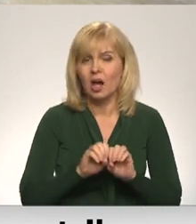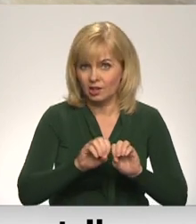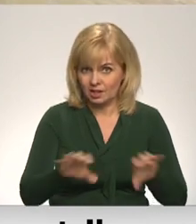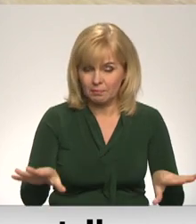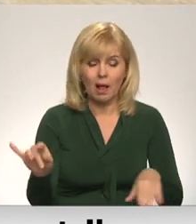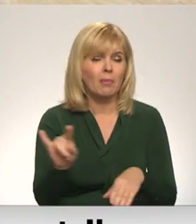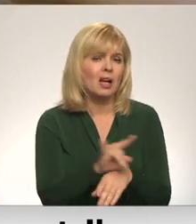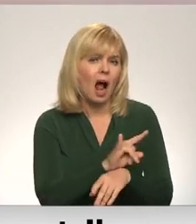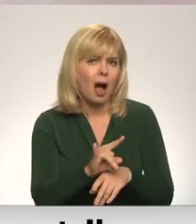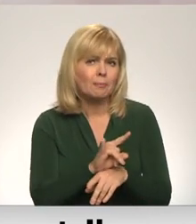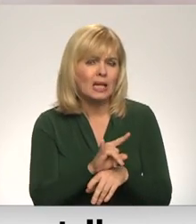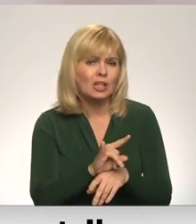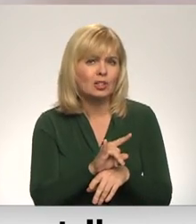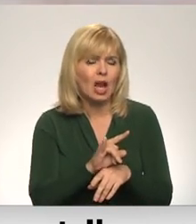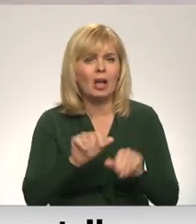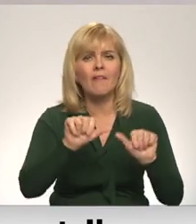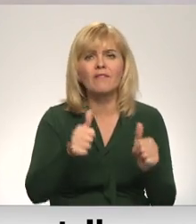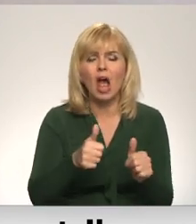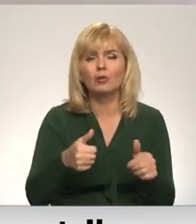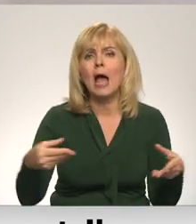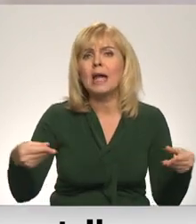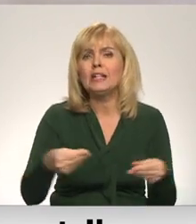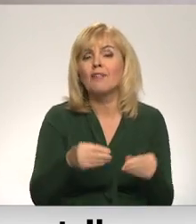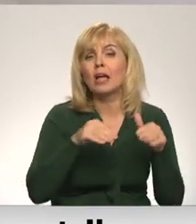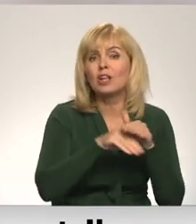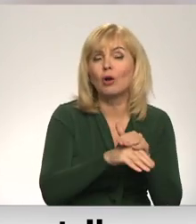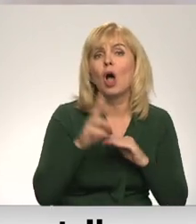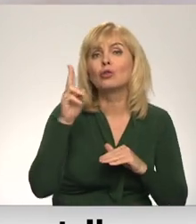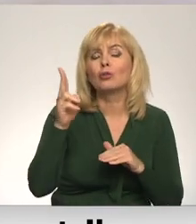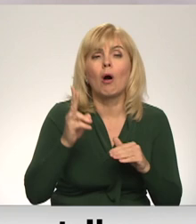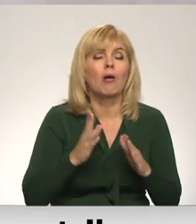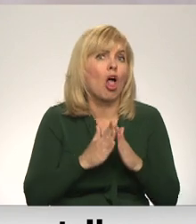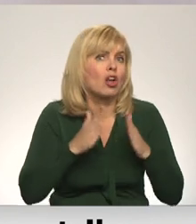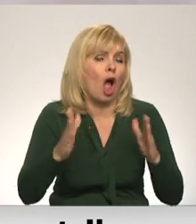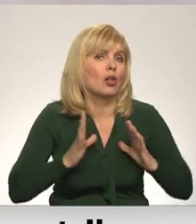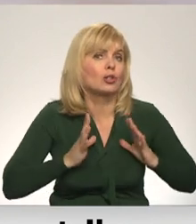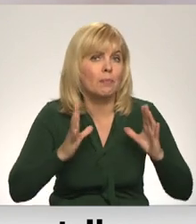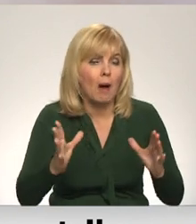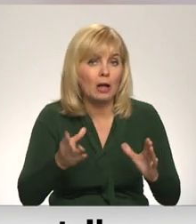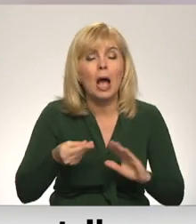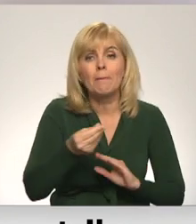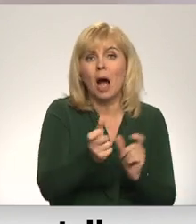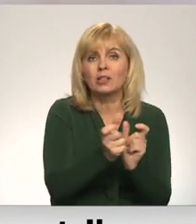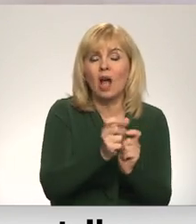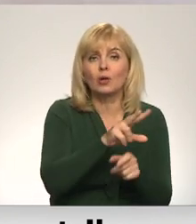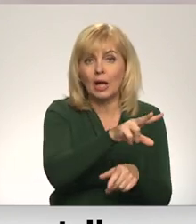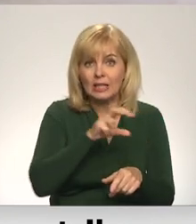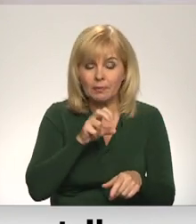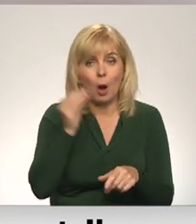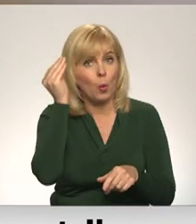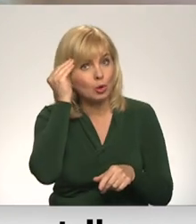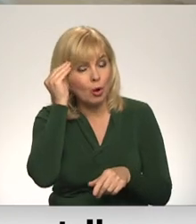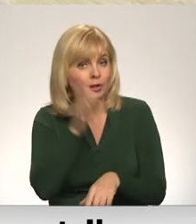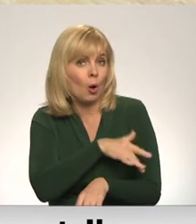Izplatītākās krāpniecības schēmas ir investīciju ieguldīšana solot lielas bagātības, maksājumu karšu izkrāpšanu uzdototies par